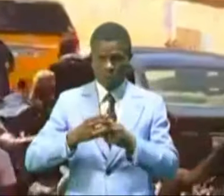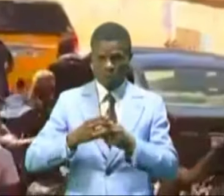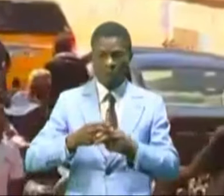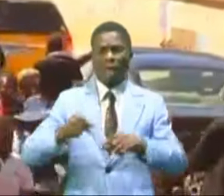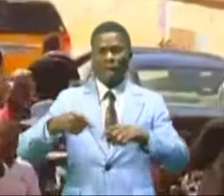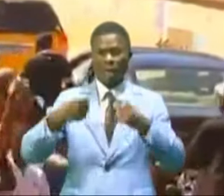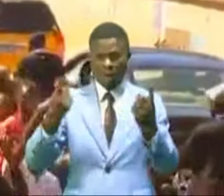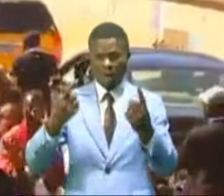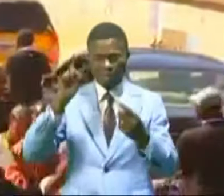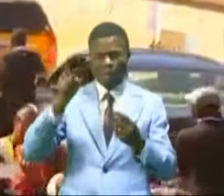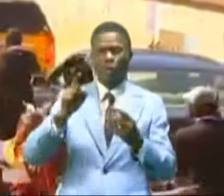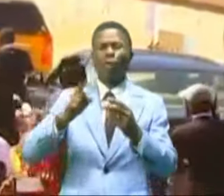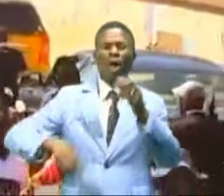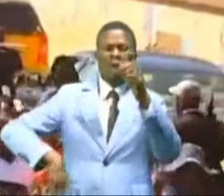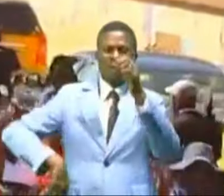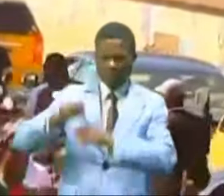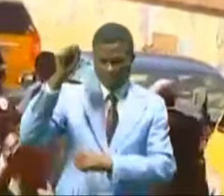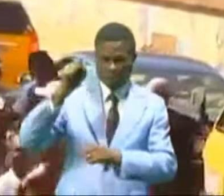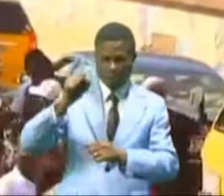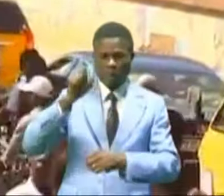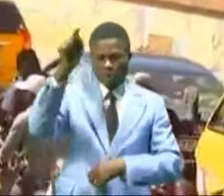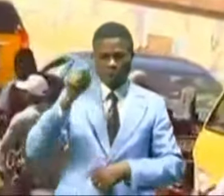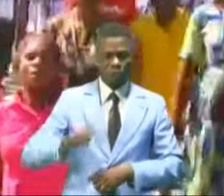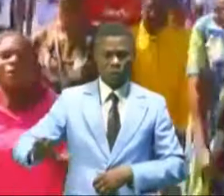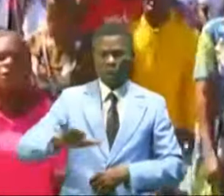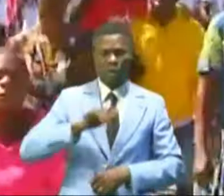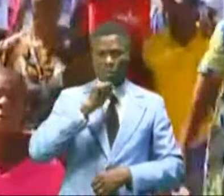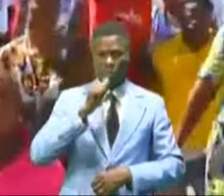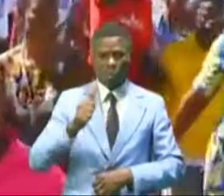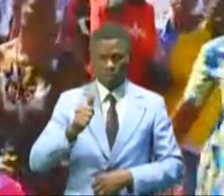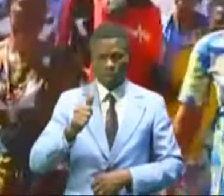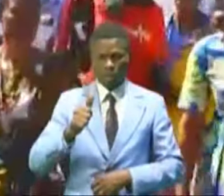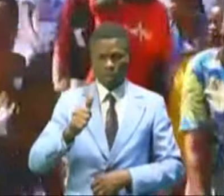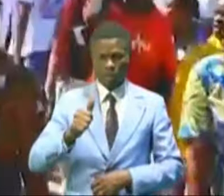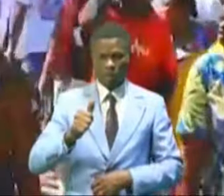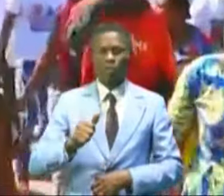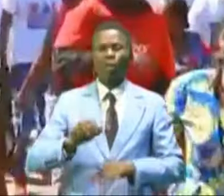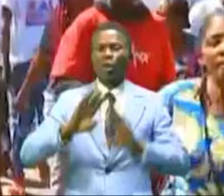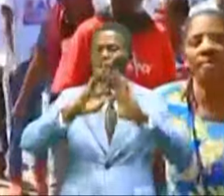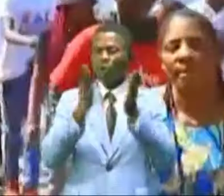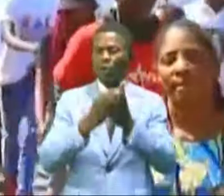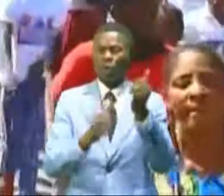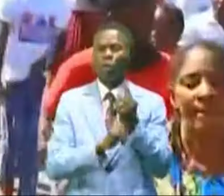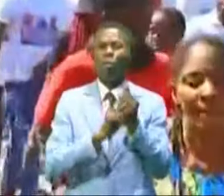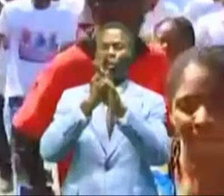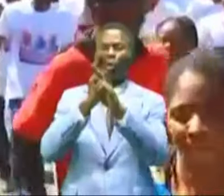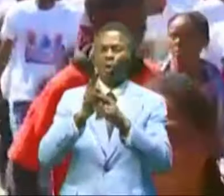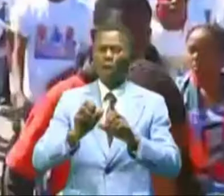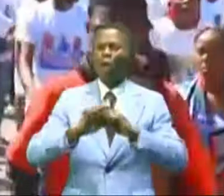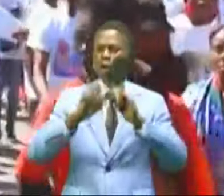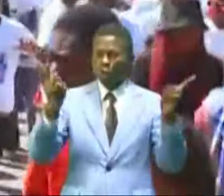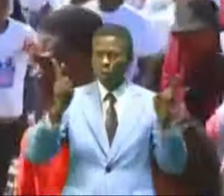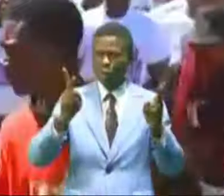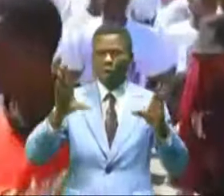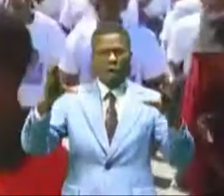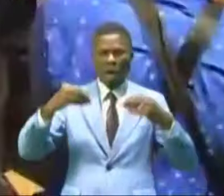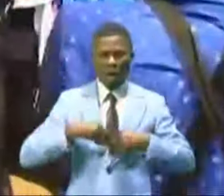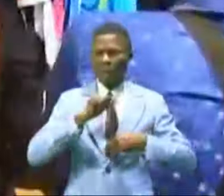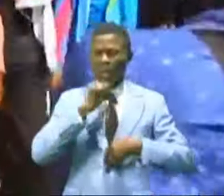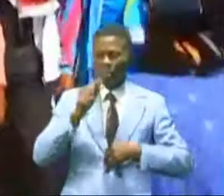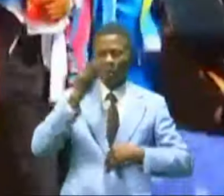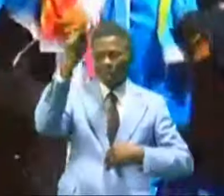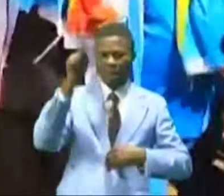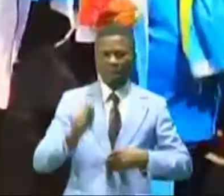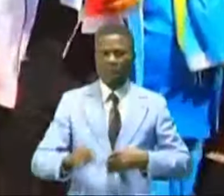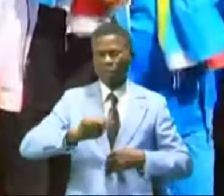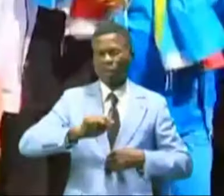de tous les moyens pour diviser la nation. La foule répondant à l'écho, et cela ne passera pas par nous.